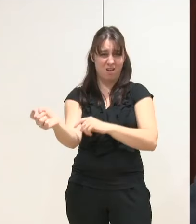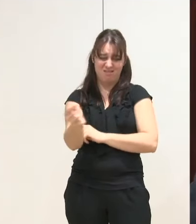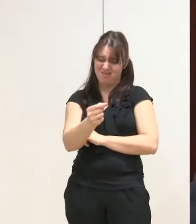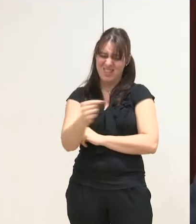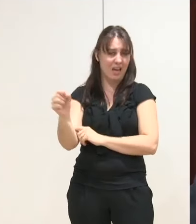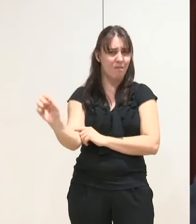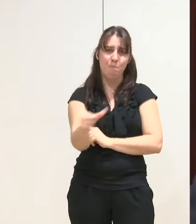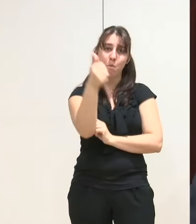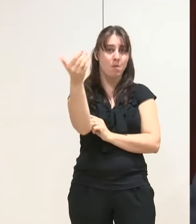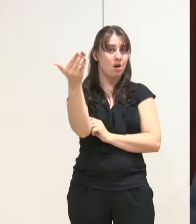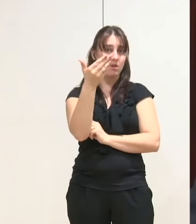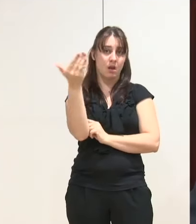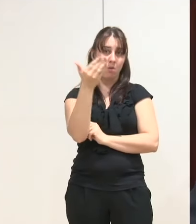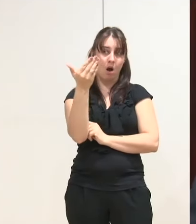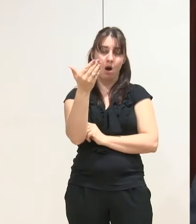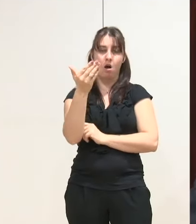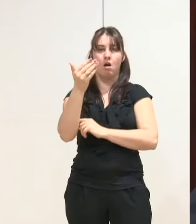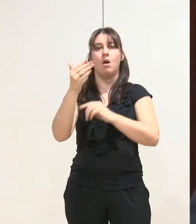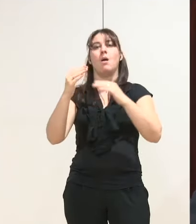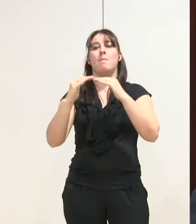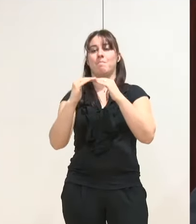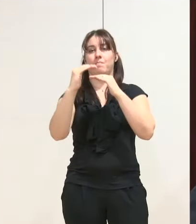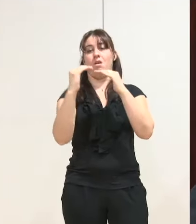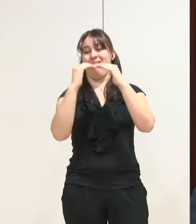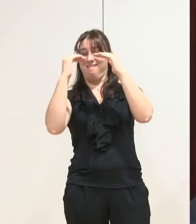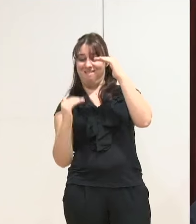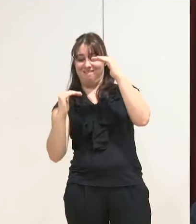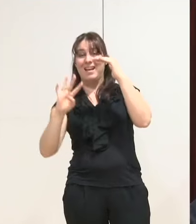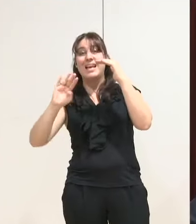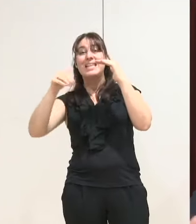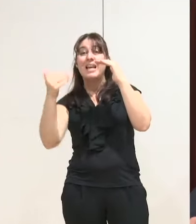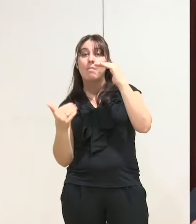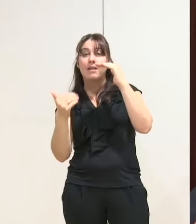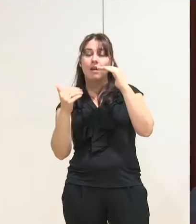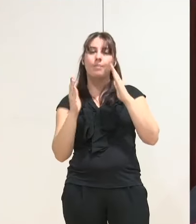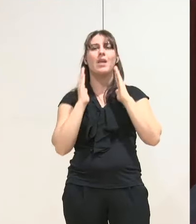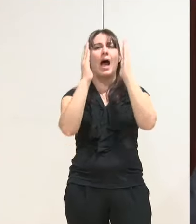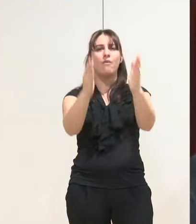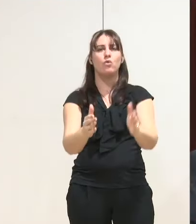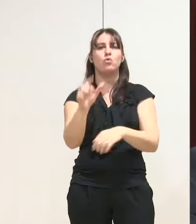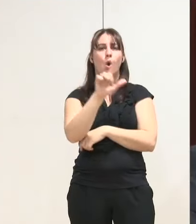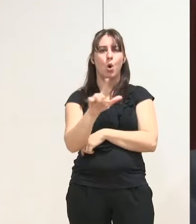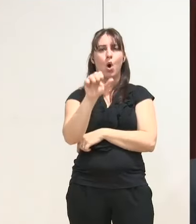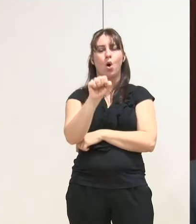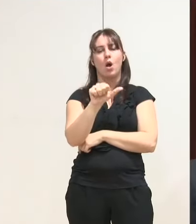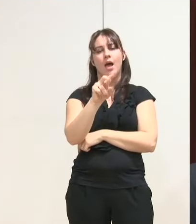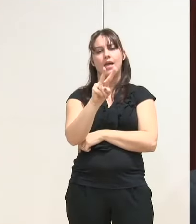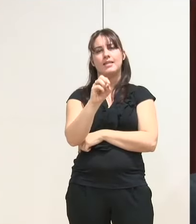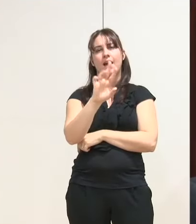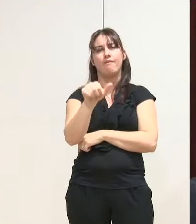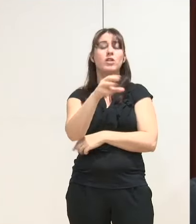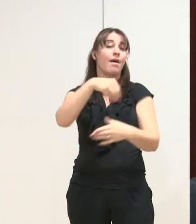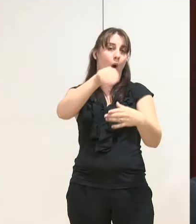école c'est qu'elle est en sous-bassement de 4 m de l'avenue du rang Savoya et donc elle est